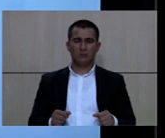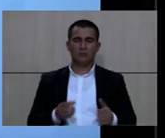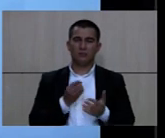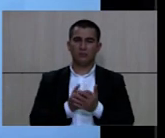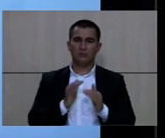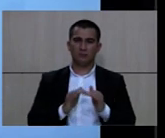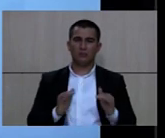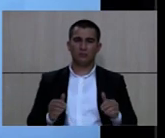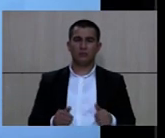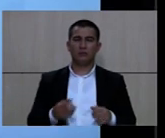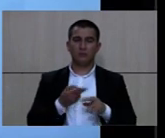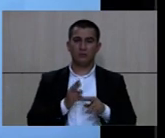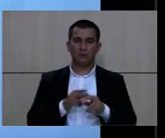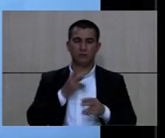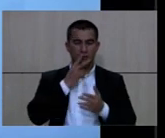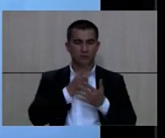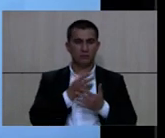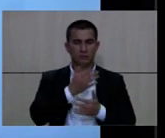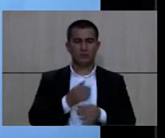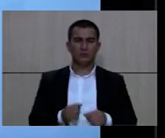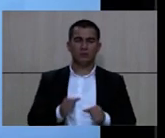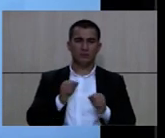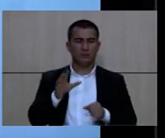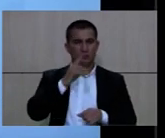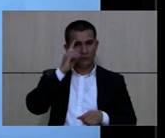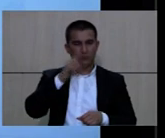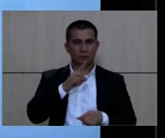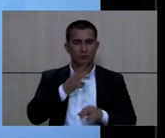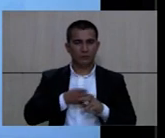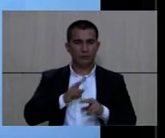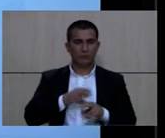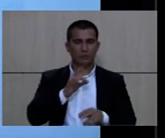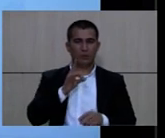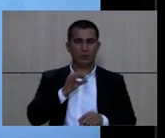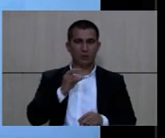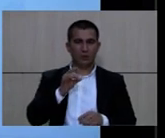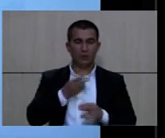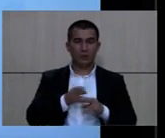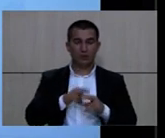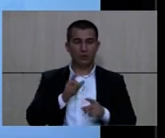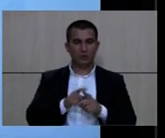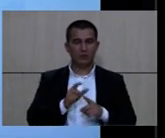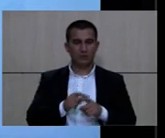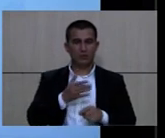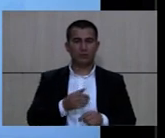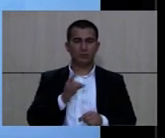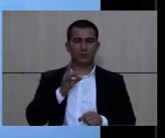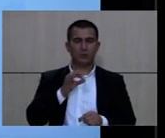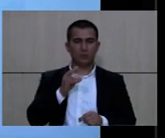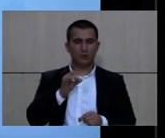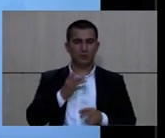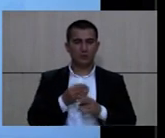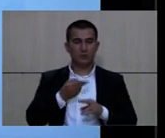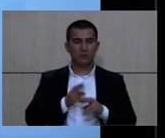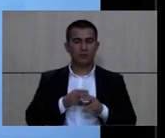Aziz o'quvchilar, quyidagi asbobga ko'zingiz tushgan bo'lsa kerak va u ruper deb nomlanishini bilasiz. Ruper ham